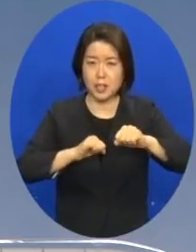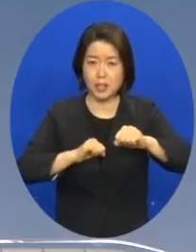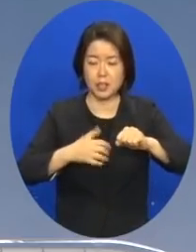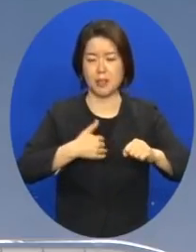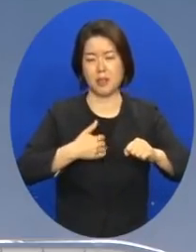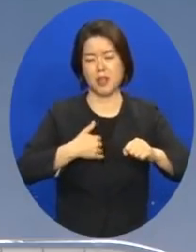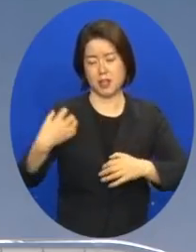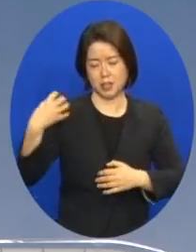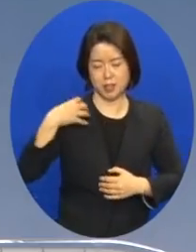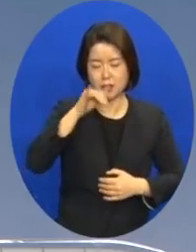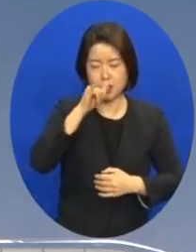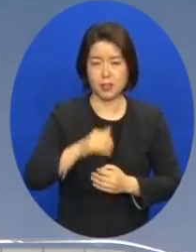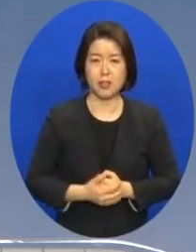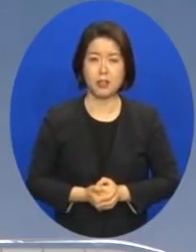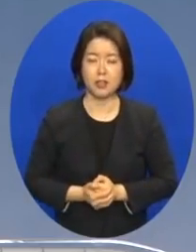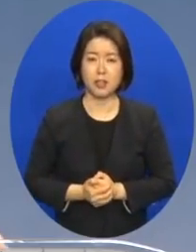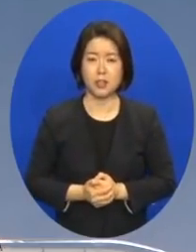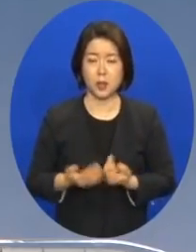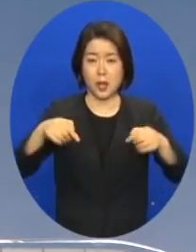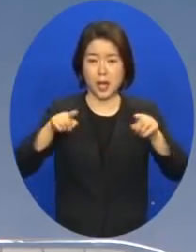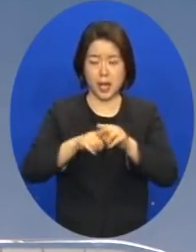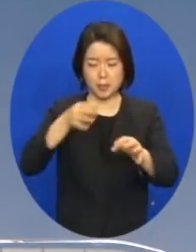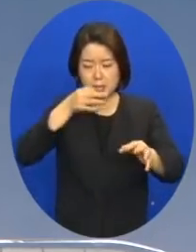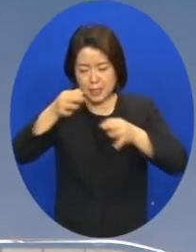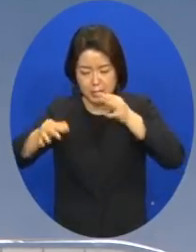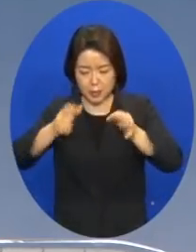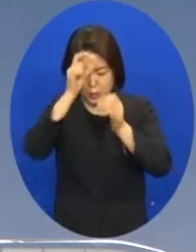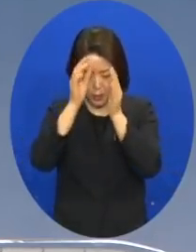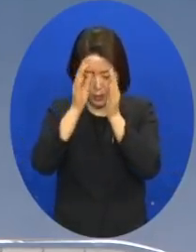역사가 제게 있기를 원합니다. 우리 다 같이 통성으로 기도하겠습니다.